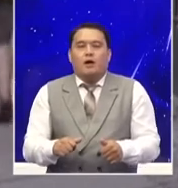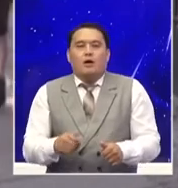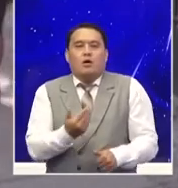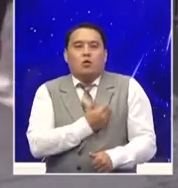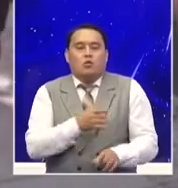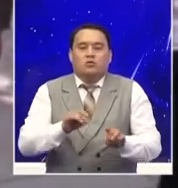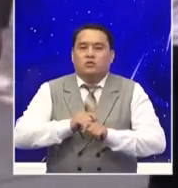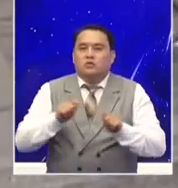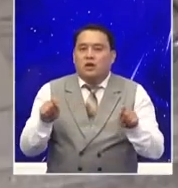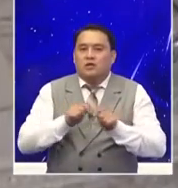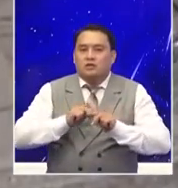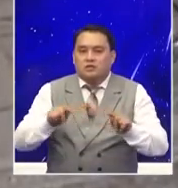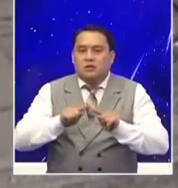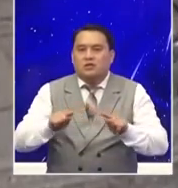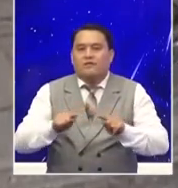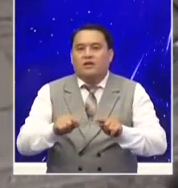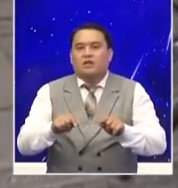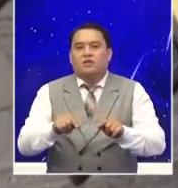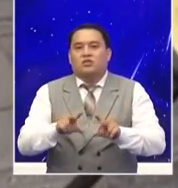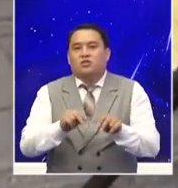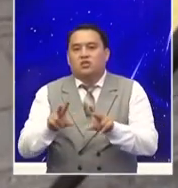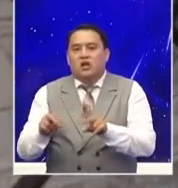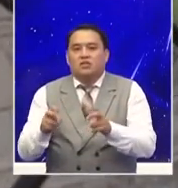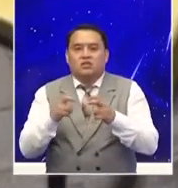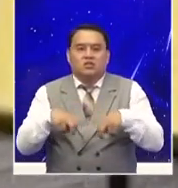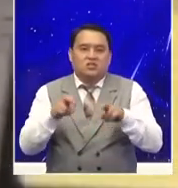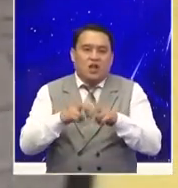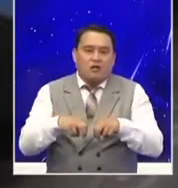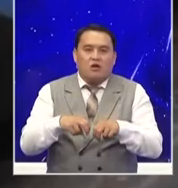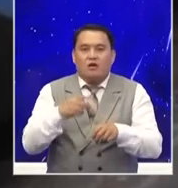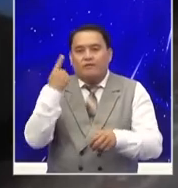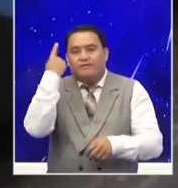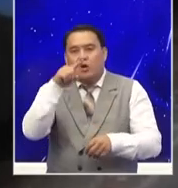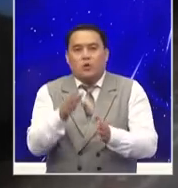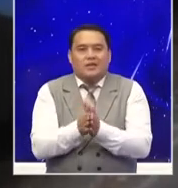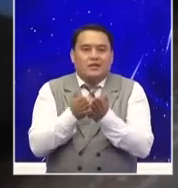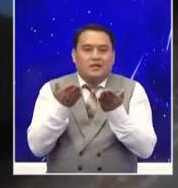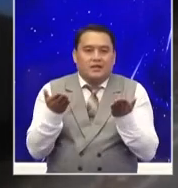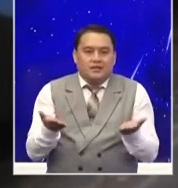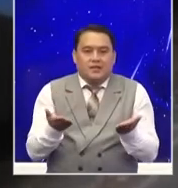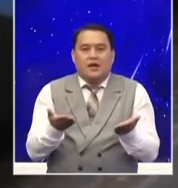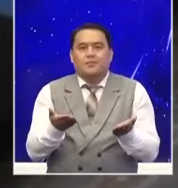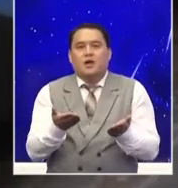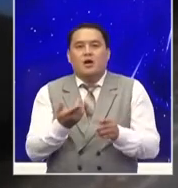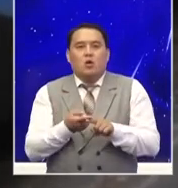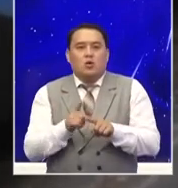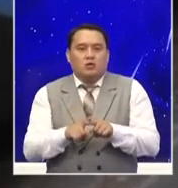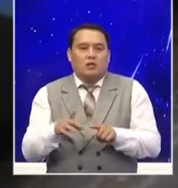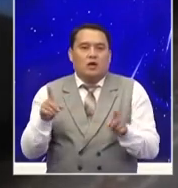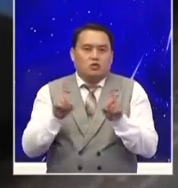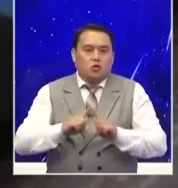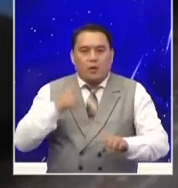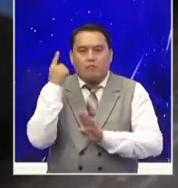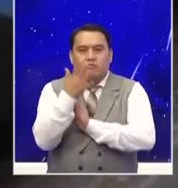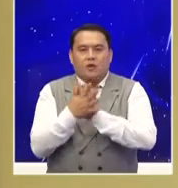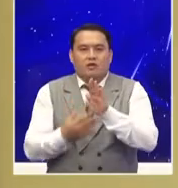Викинг также основатель и руководитель Института исследования счастья в Копенгагене. Он автор книги «Хюгге. Секрет датского счастья». Хюгге – это особое